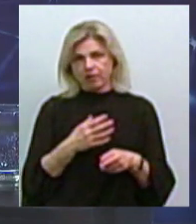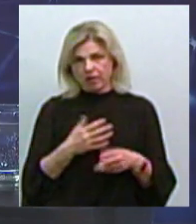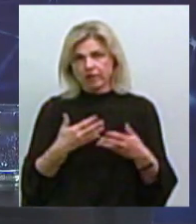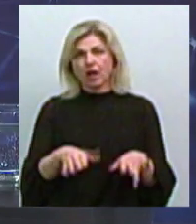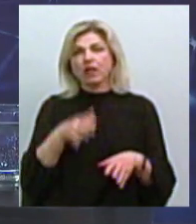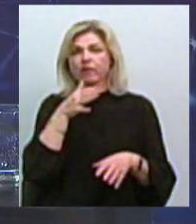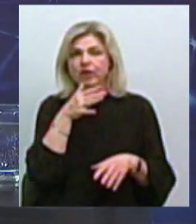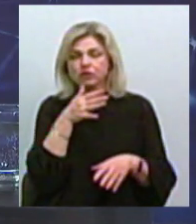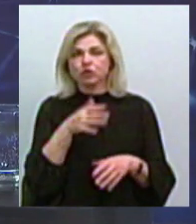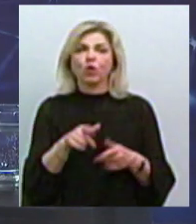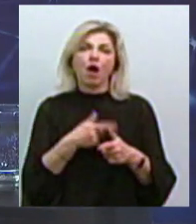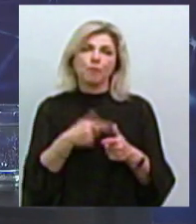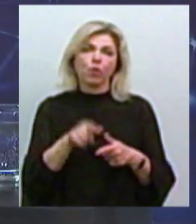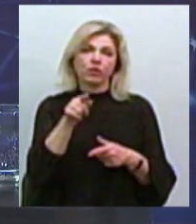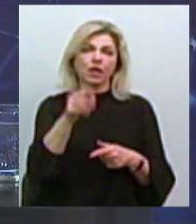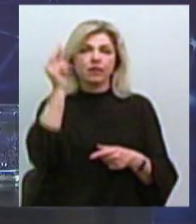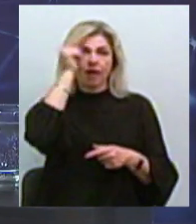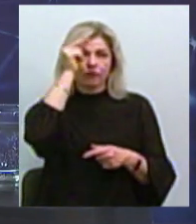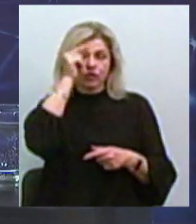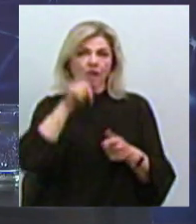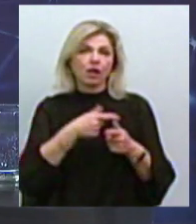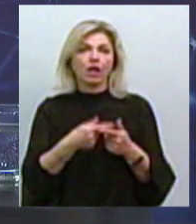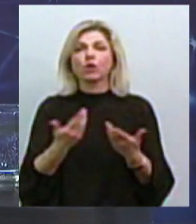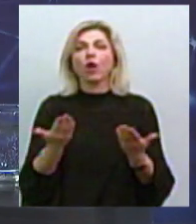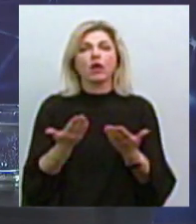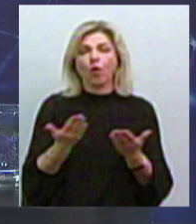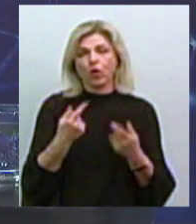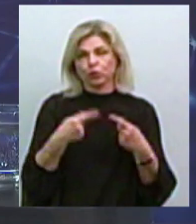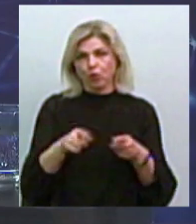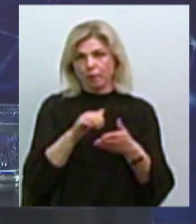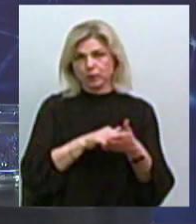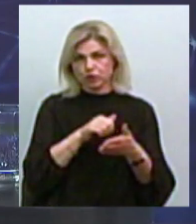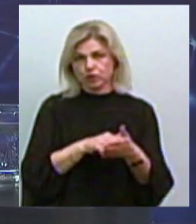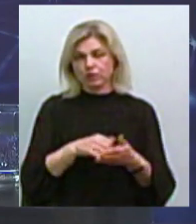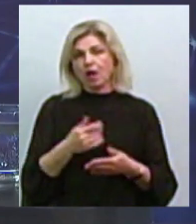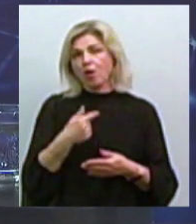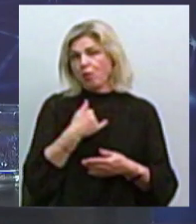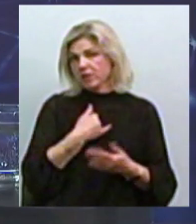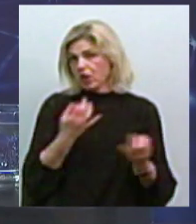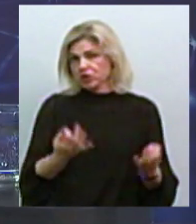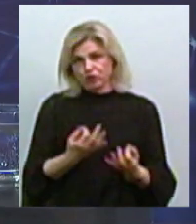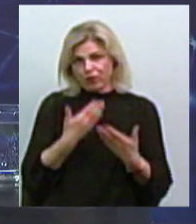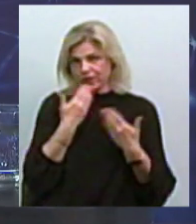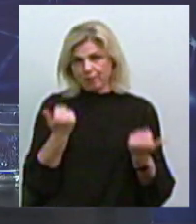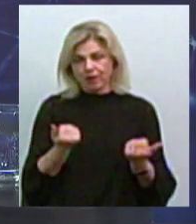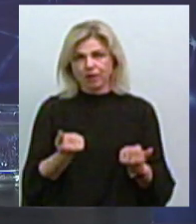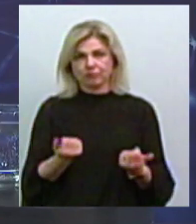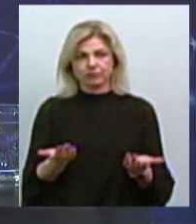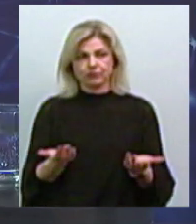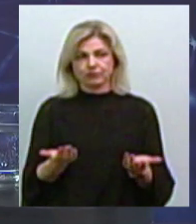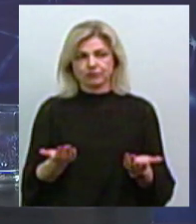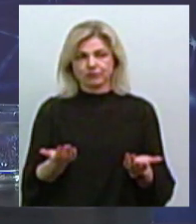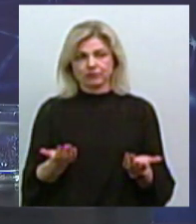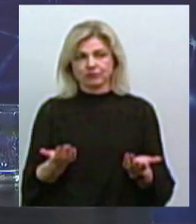буде. Або ви навчаєтеся, або там ще якась от є причина. Він, та в мене немає нічого. Я кажу, так